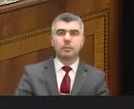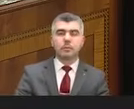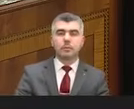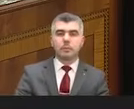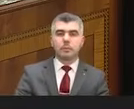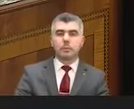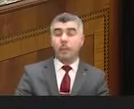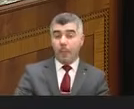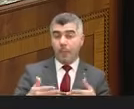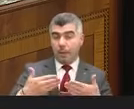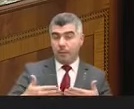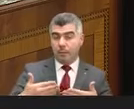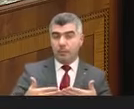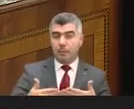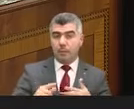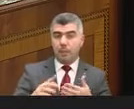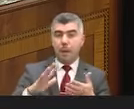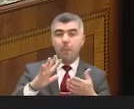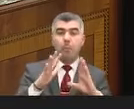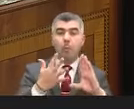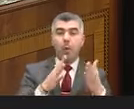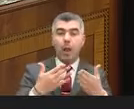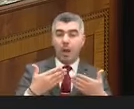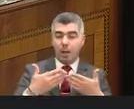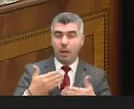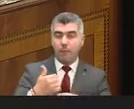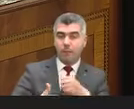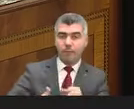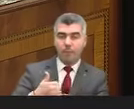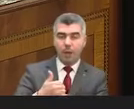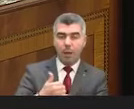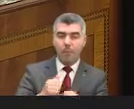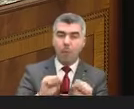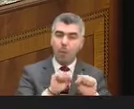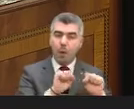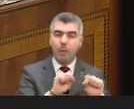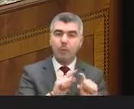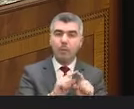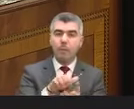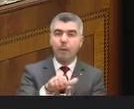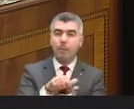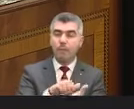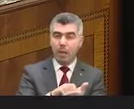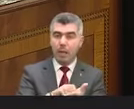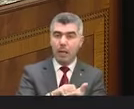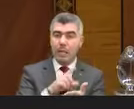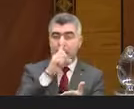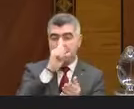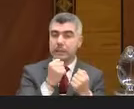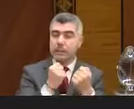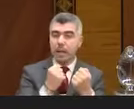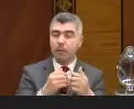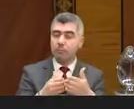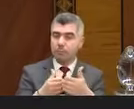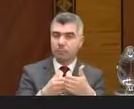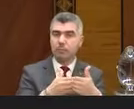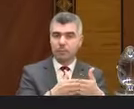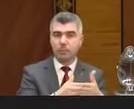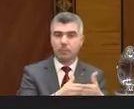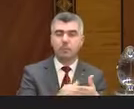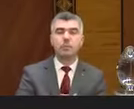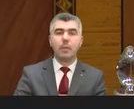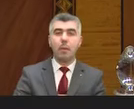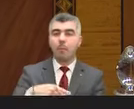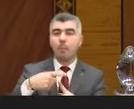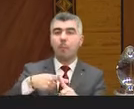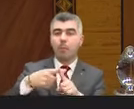فبالنسبة للوضعية المناخية لهذا الموسم كيواجه القطاع الفلاحي صدمات، هذه الصدمات اللي كتزايد في